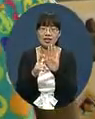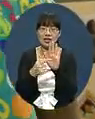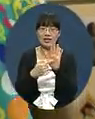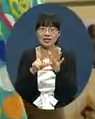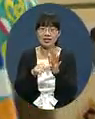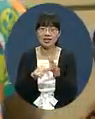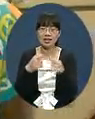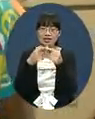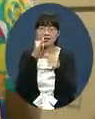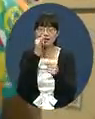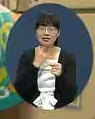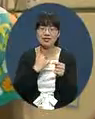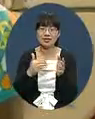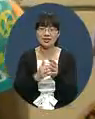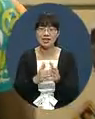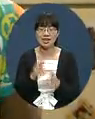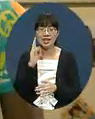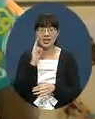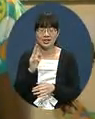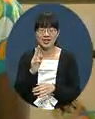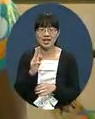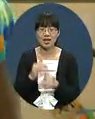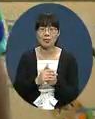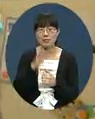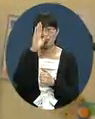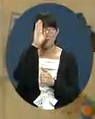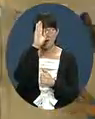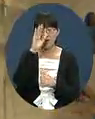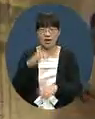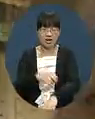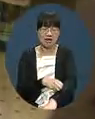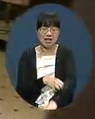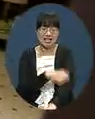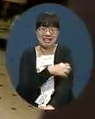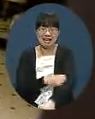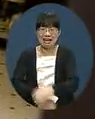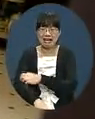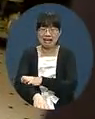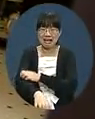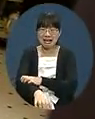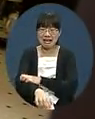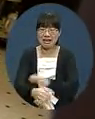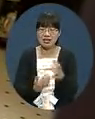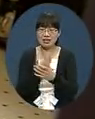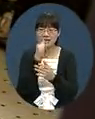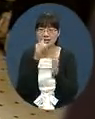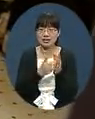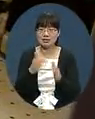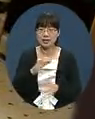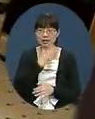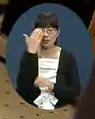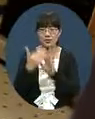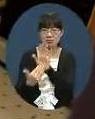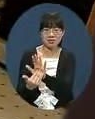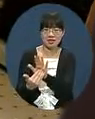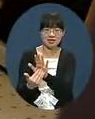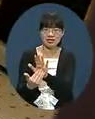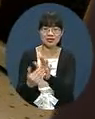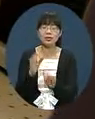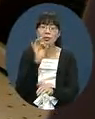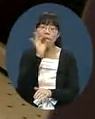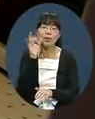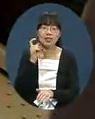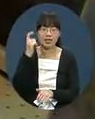했죠. 심각한 알레르기를 갖고 있지만 꿈을 가로막는 장애물은 아니라고 생각합니다.